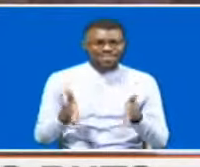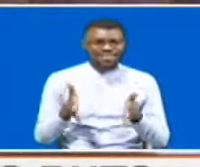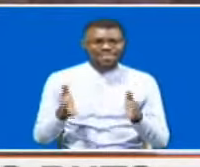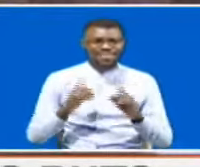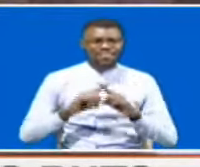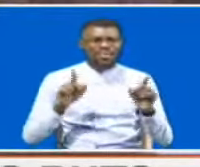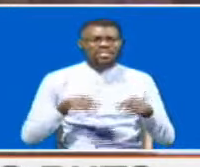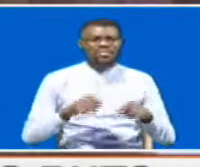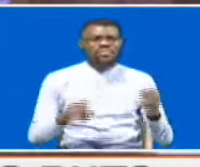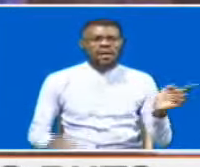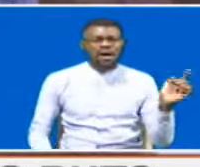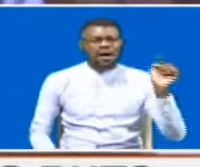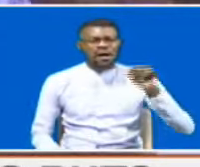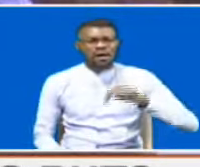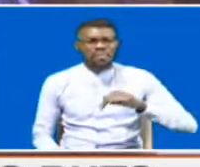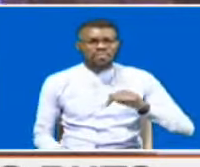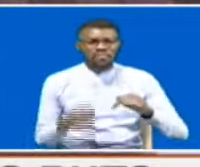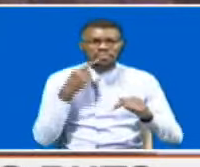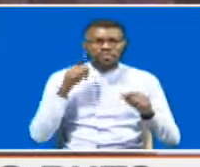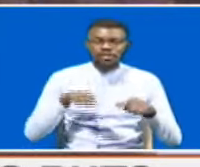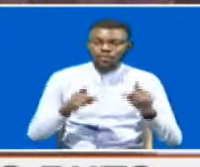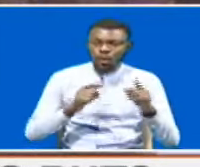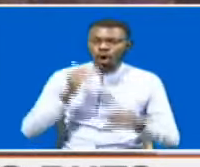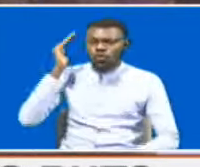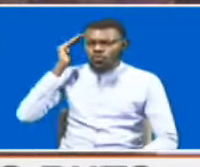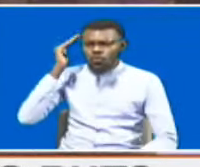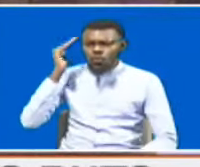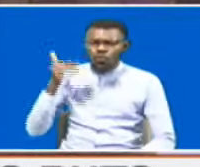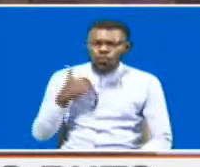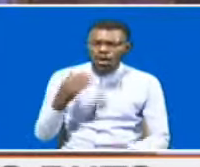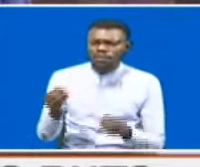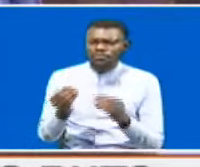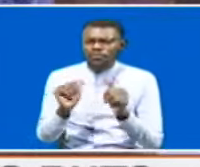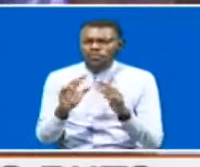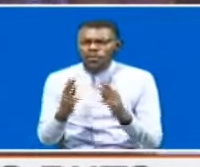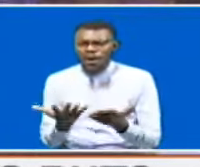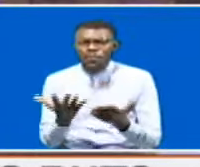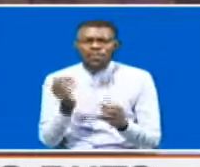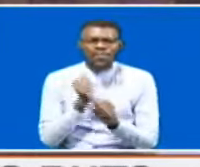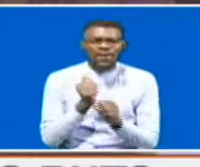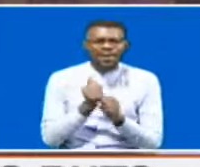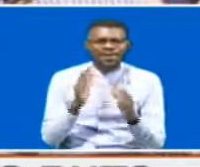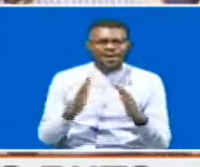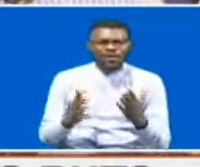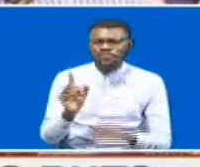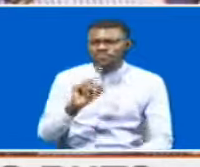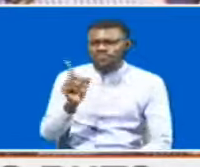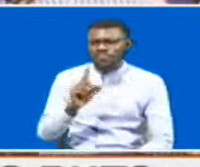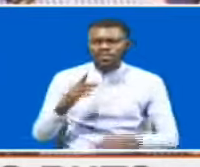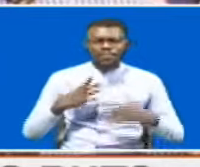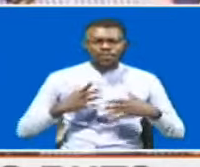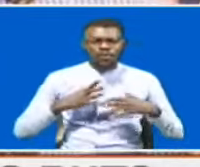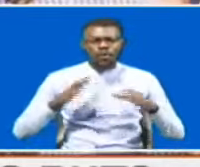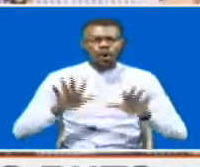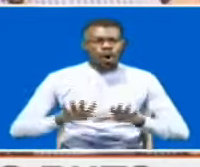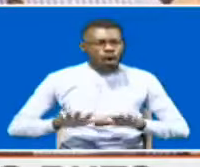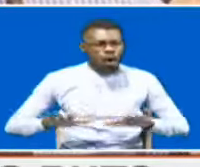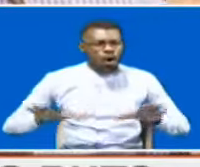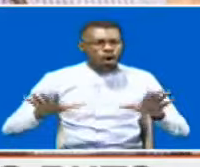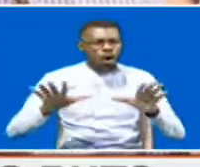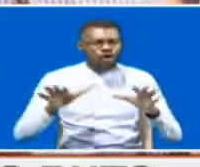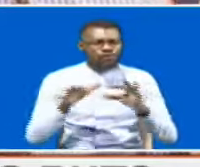Lakini mtu asikuja hapa kwambia kwamba yeye anajua vile anataka kufanya sisi. Mpaka watu wote washirikiane